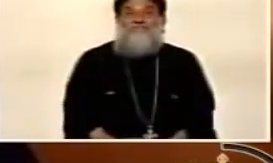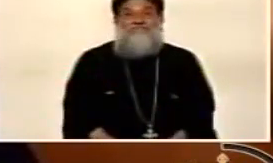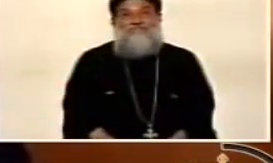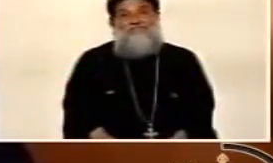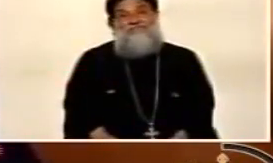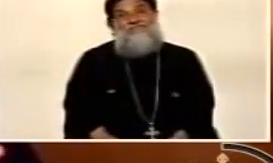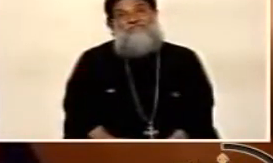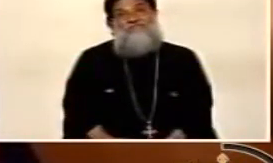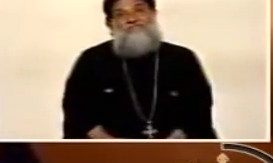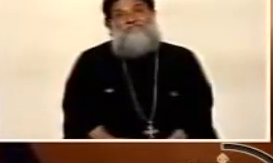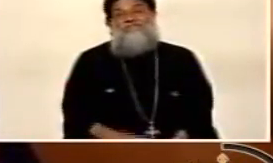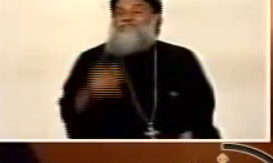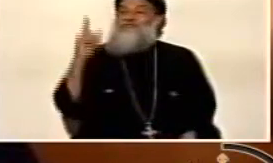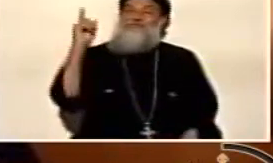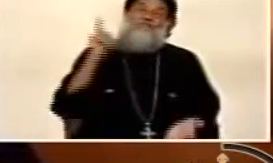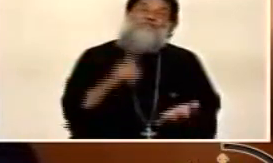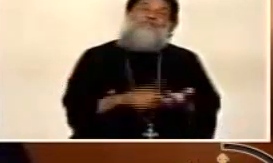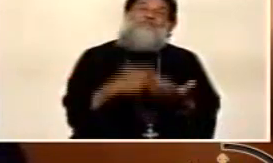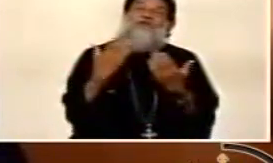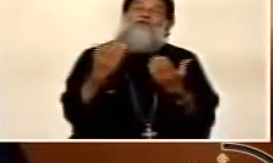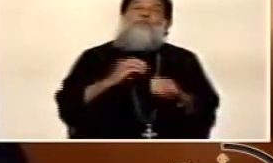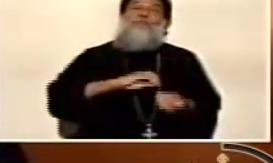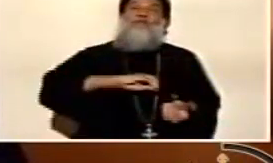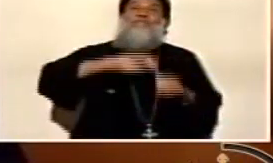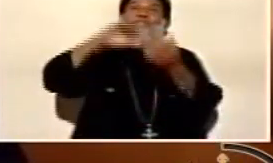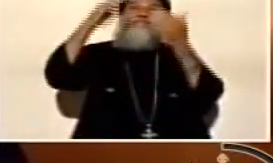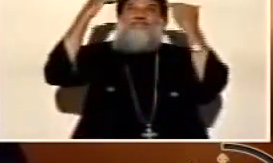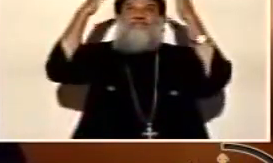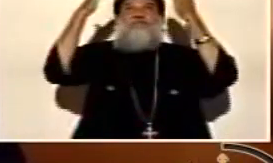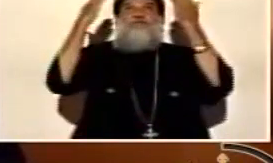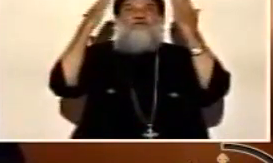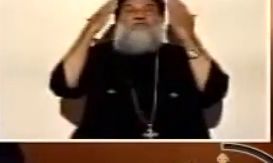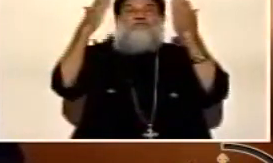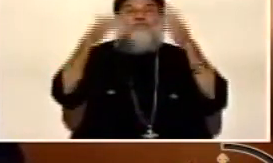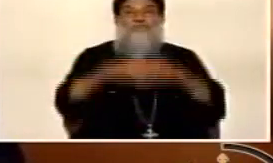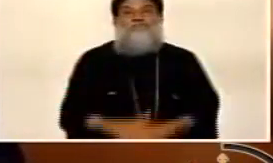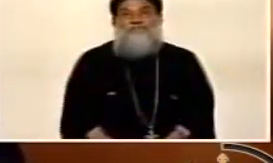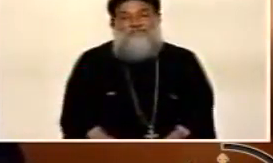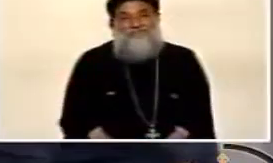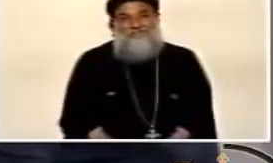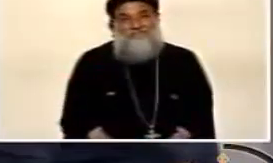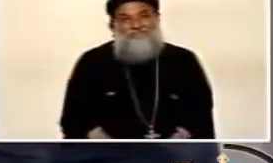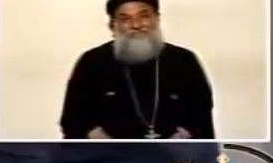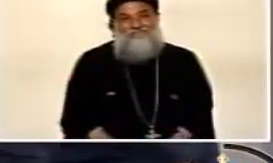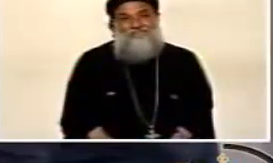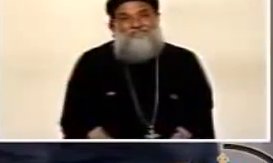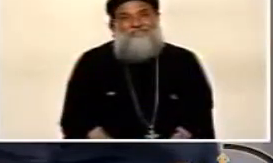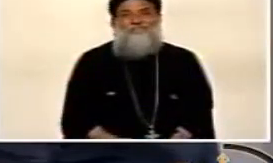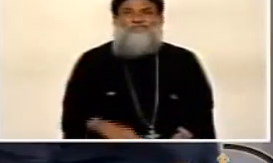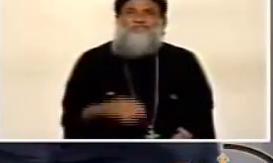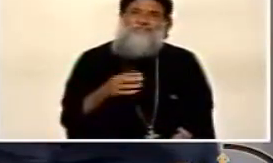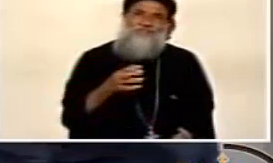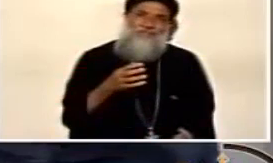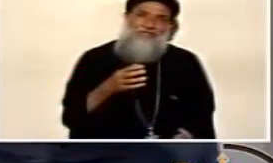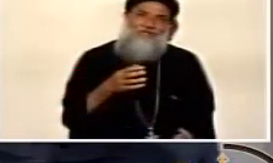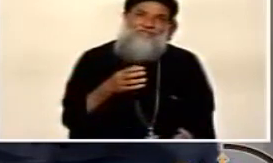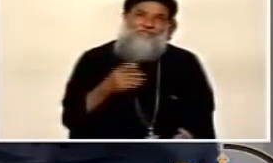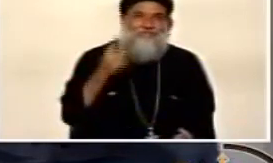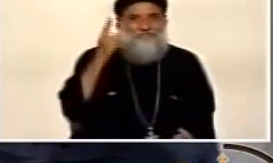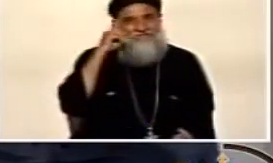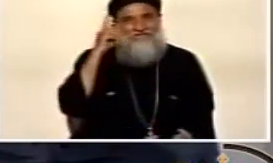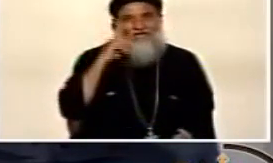لأنه فعلا هينتقل إلى الأفضل. أعتقد سيدنا هي يمكن خايفة من حاجة مش